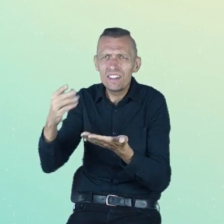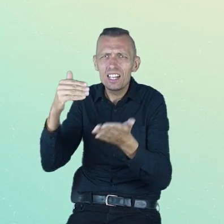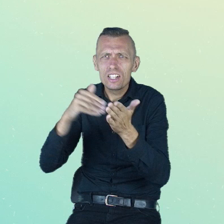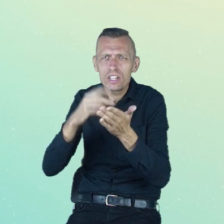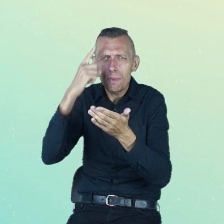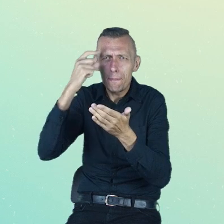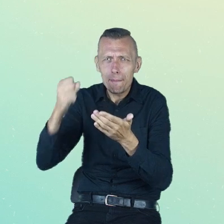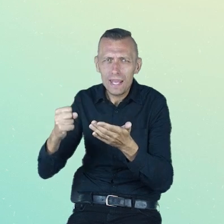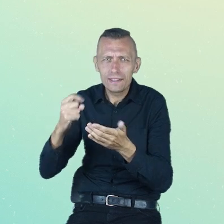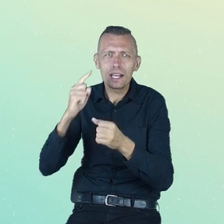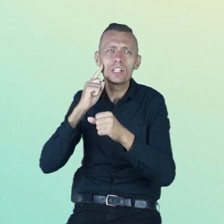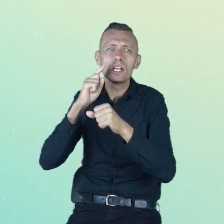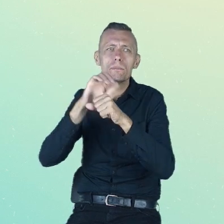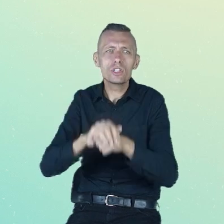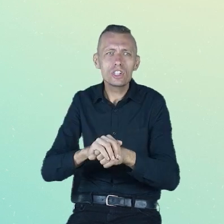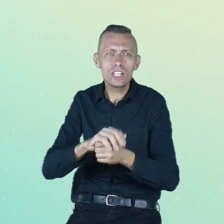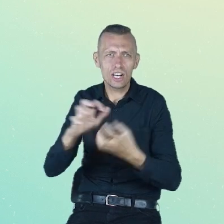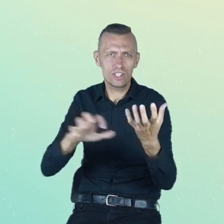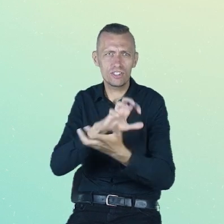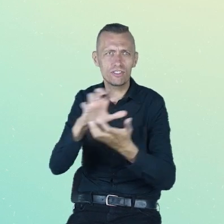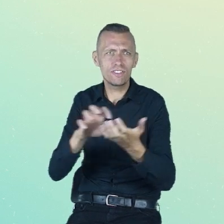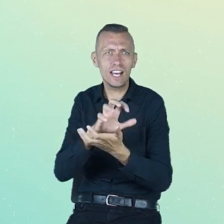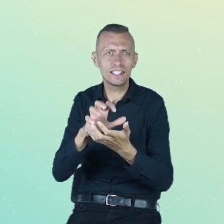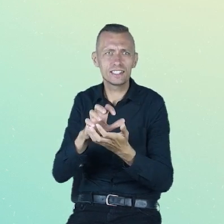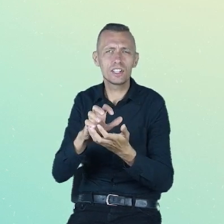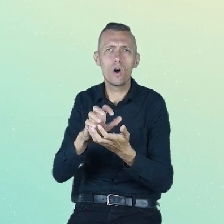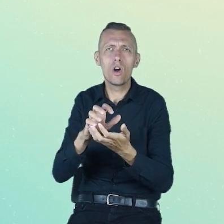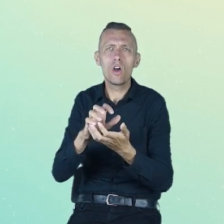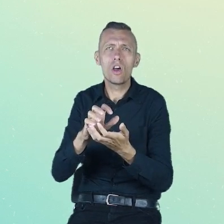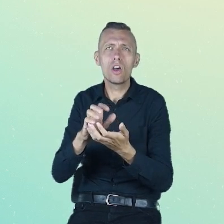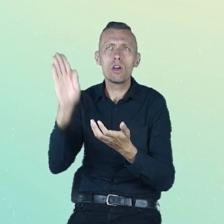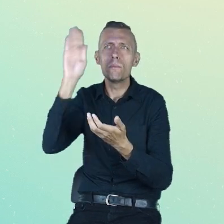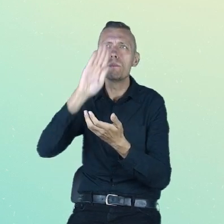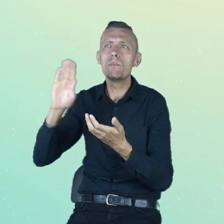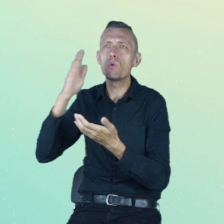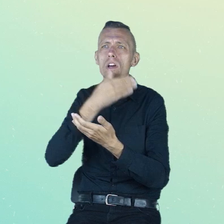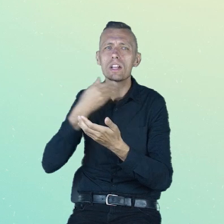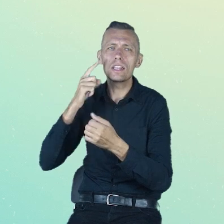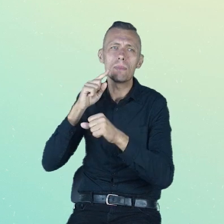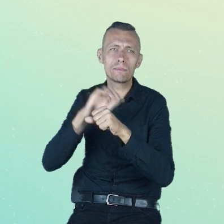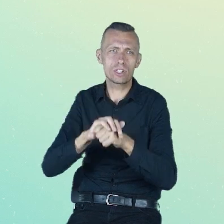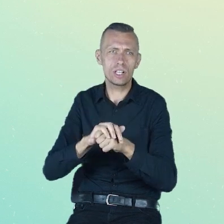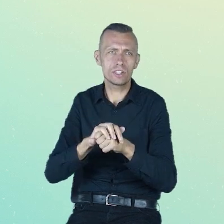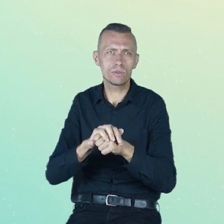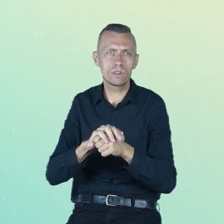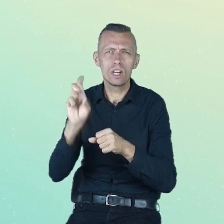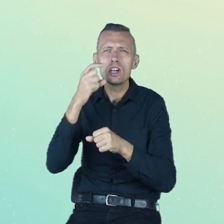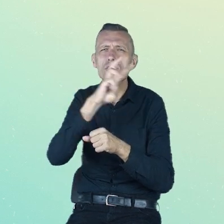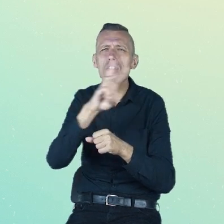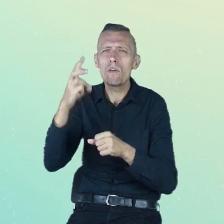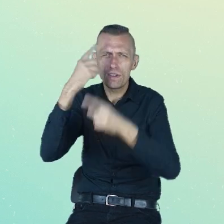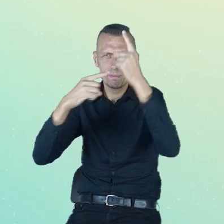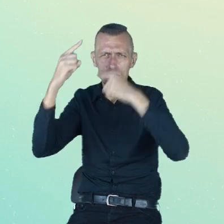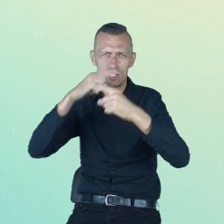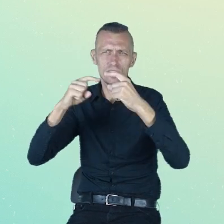więc ktoś chce być przyjacielem świata, staje się nieprzyjacielem Boga. Albo czy sądzicie, że na darmo Pismo mówi, żarliwie pragnie